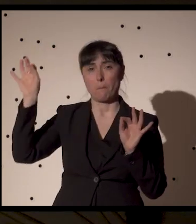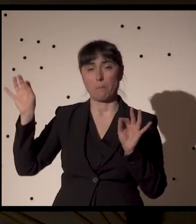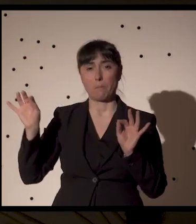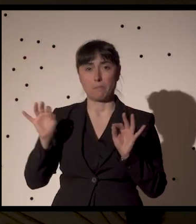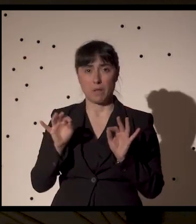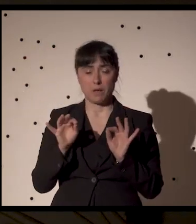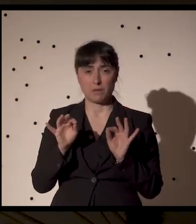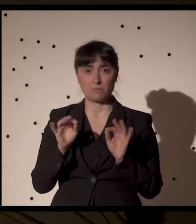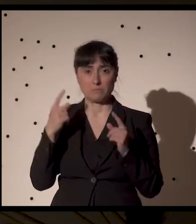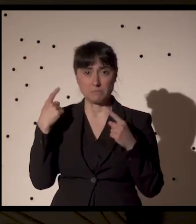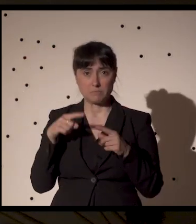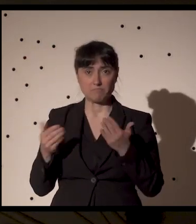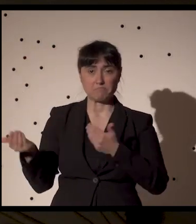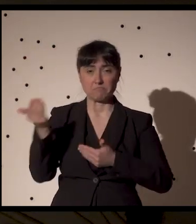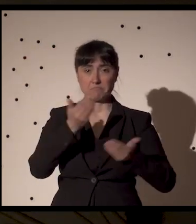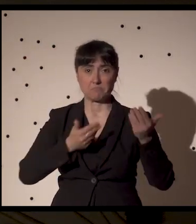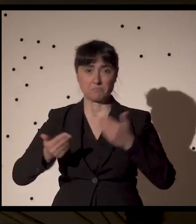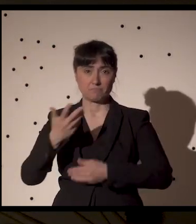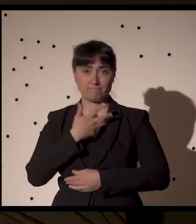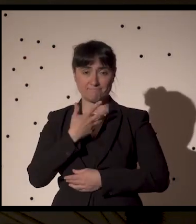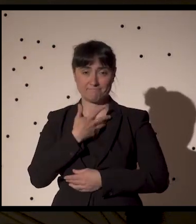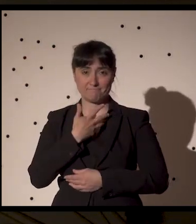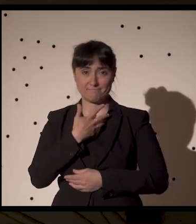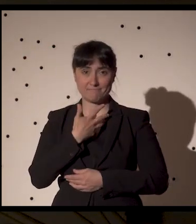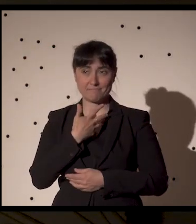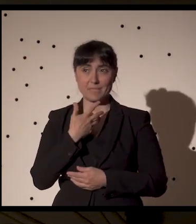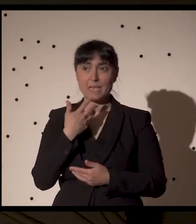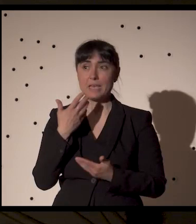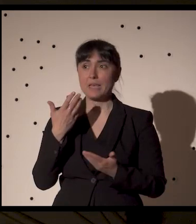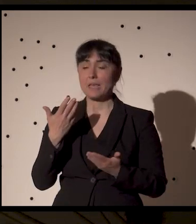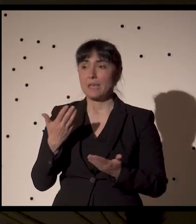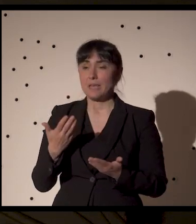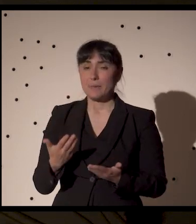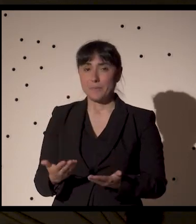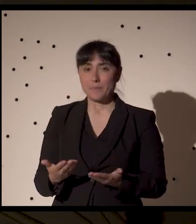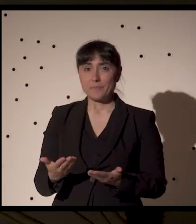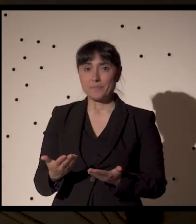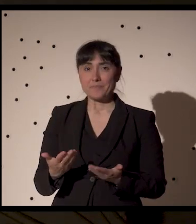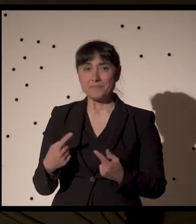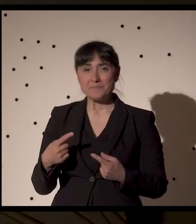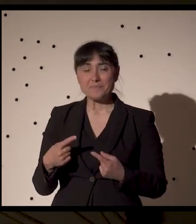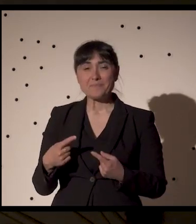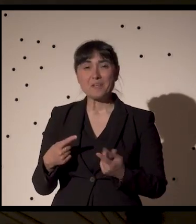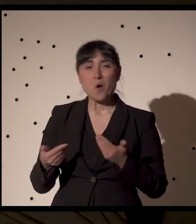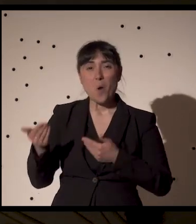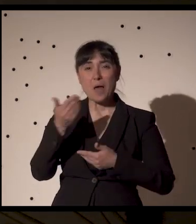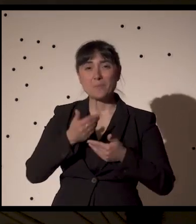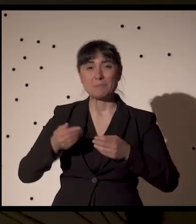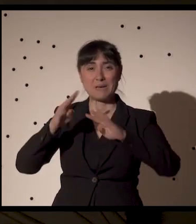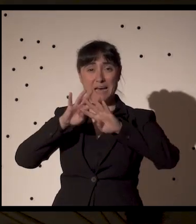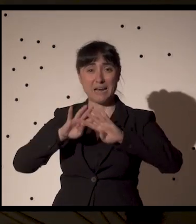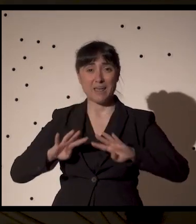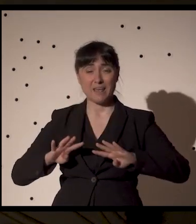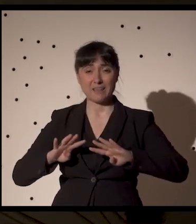di Oslo E questa rete di collaborazioni